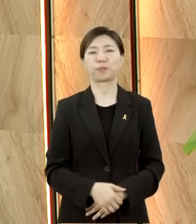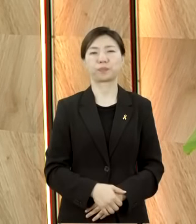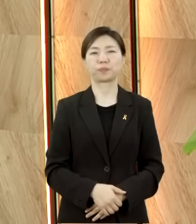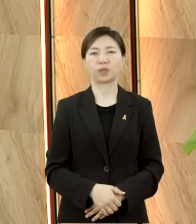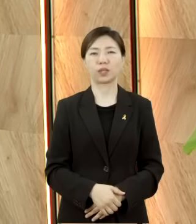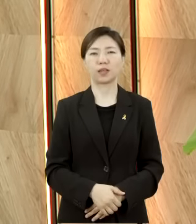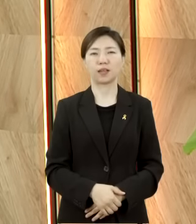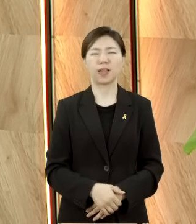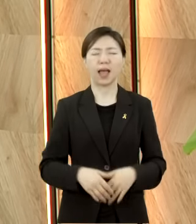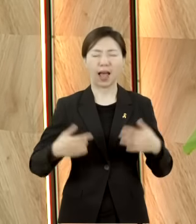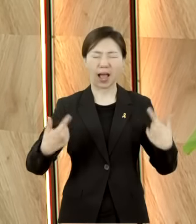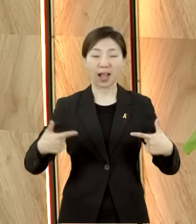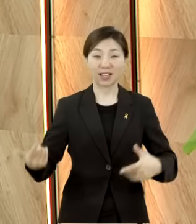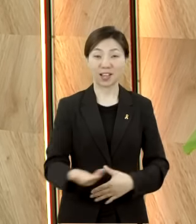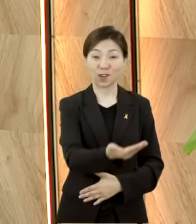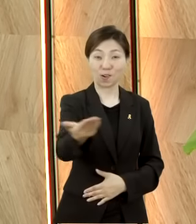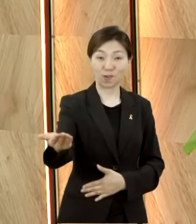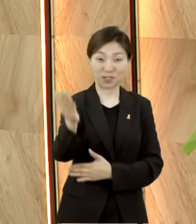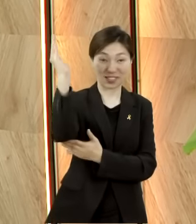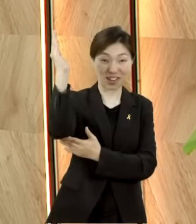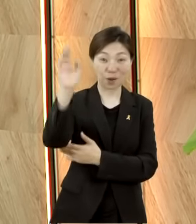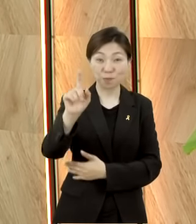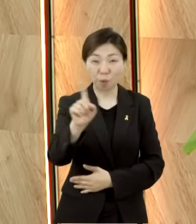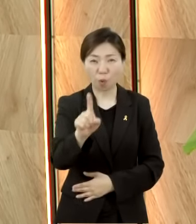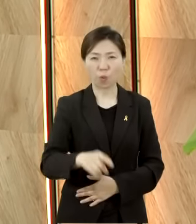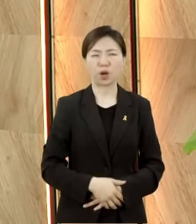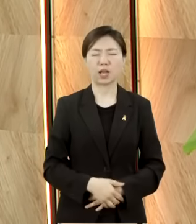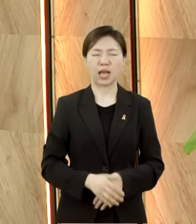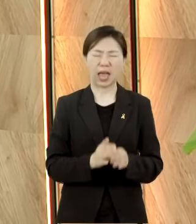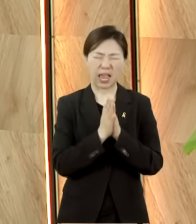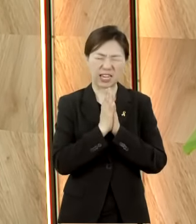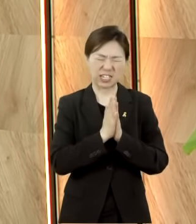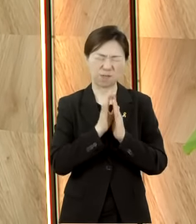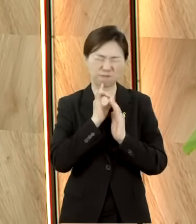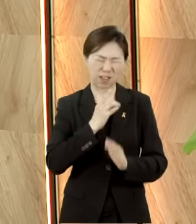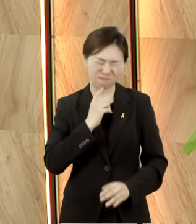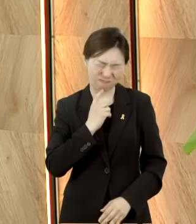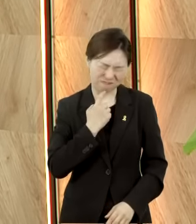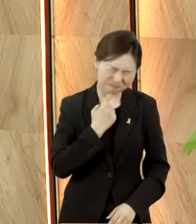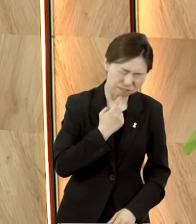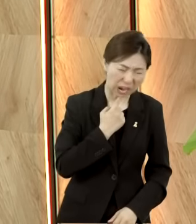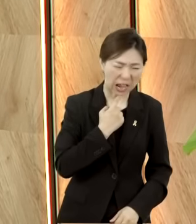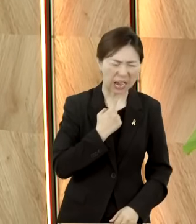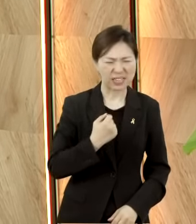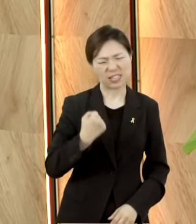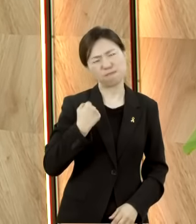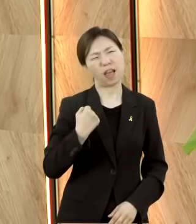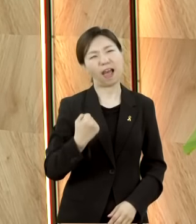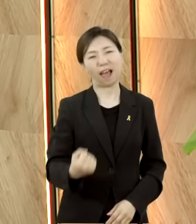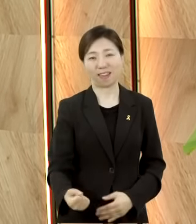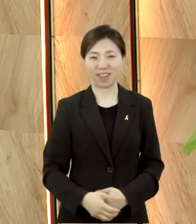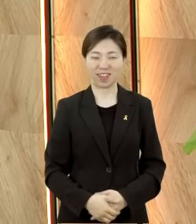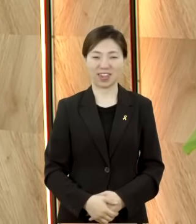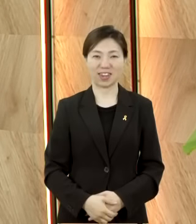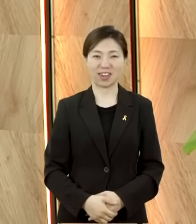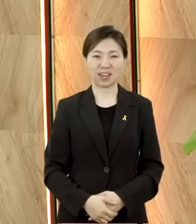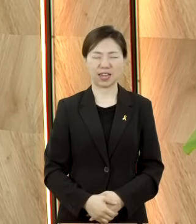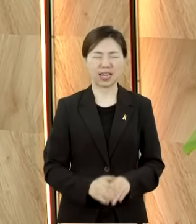거사님이 하시는 말씀이 제가 늘 많은 분들께 얘기하잖아요 기도만